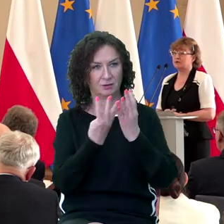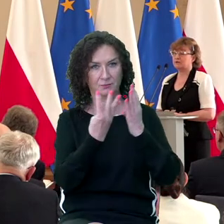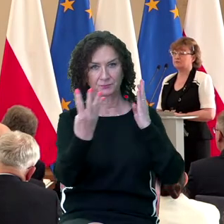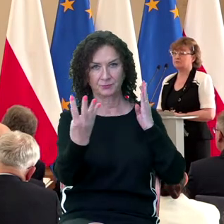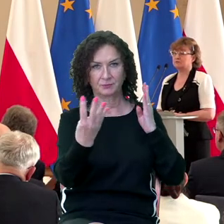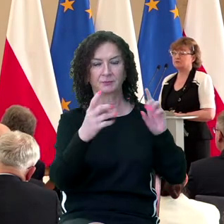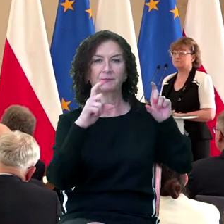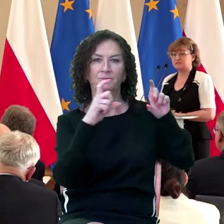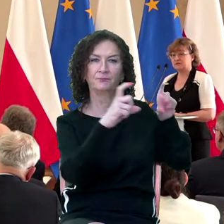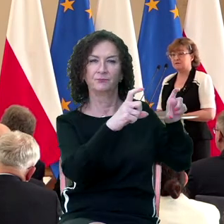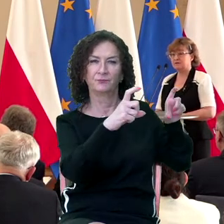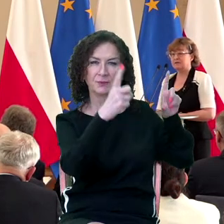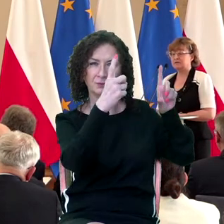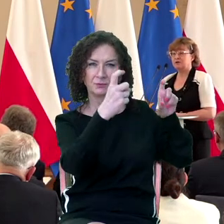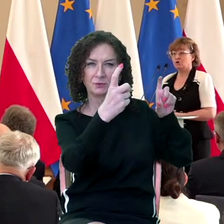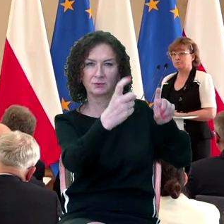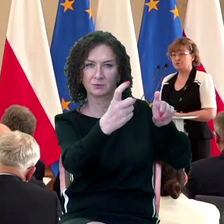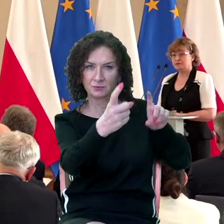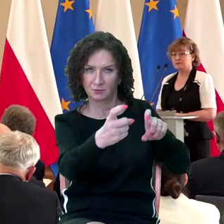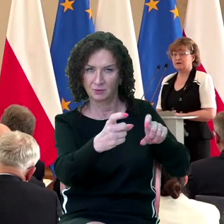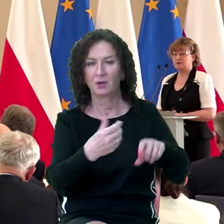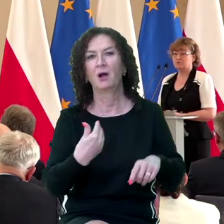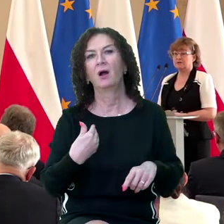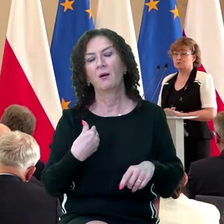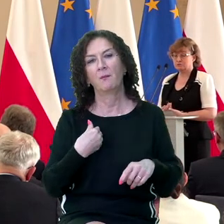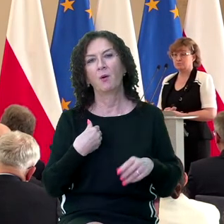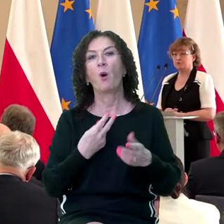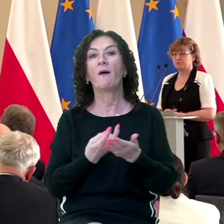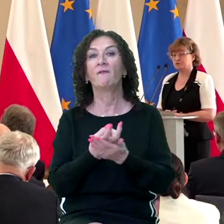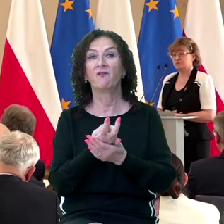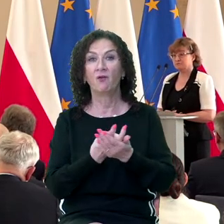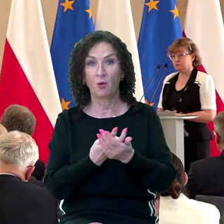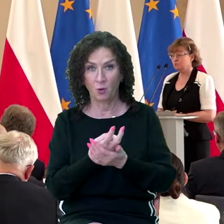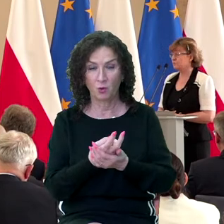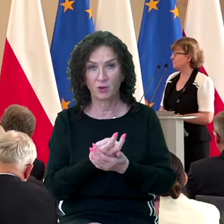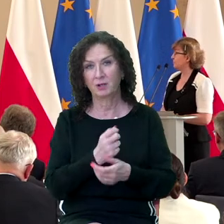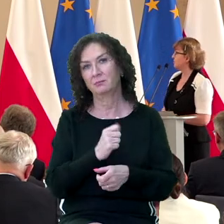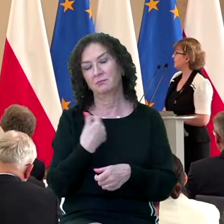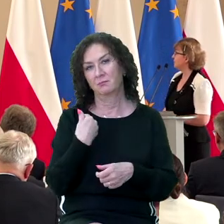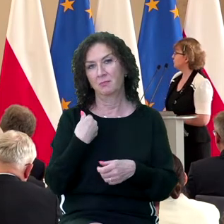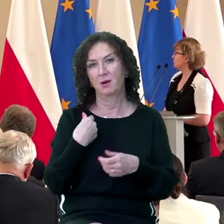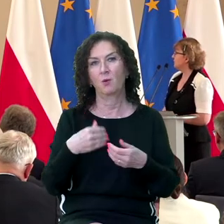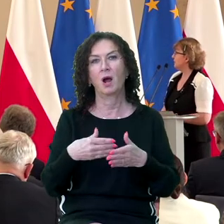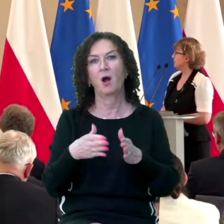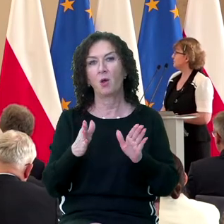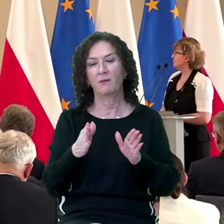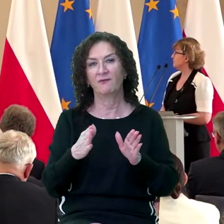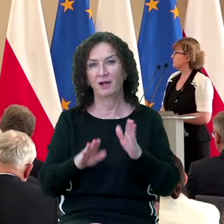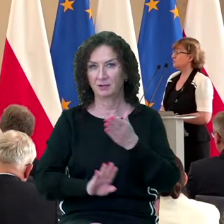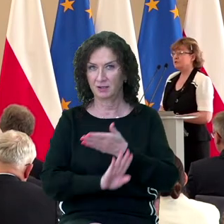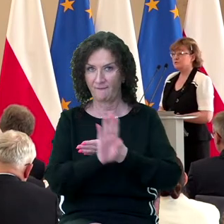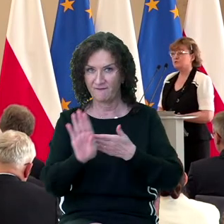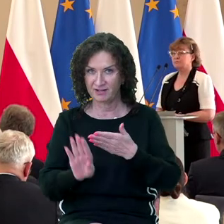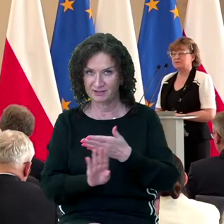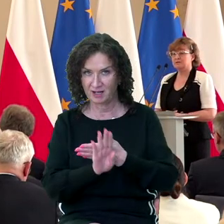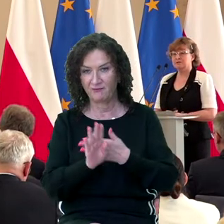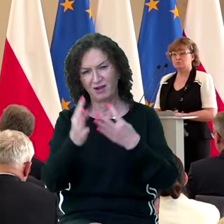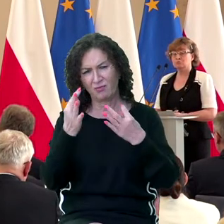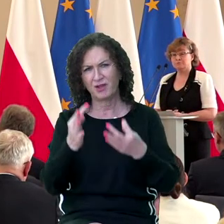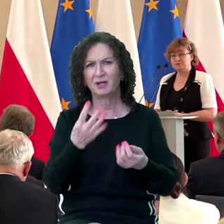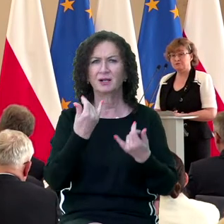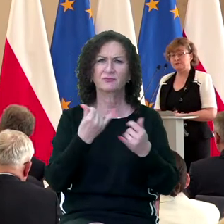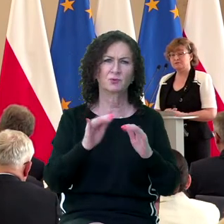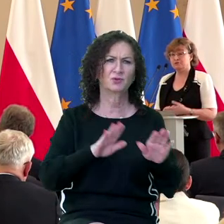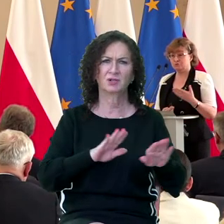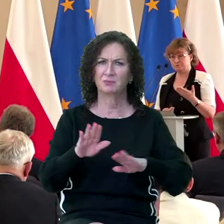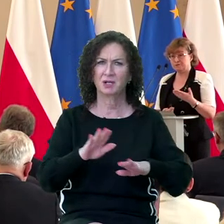otwarta wystawa obszerna, ona do tej pory jeszcze wędruje po kraju. No i jest to materiał, który